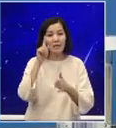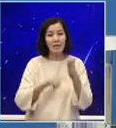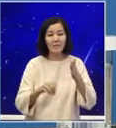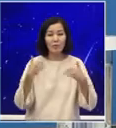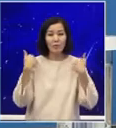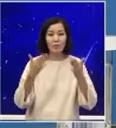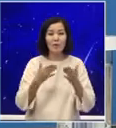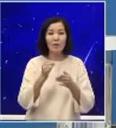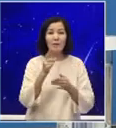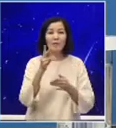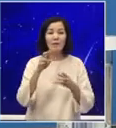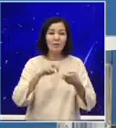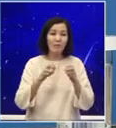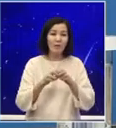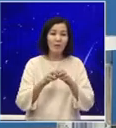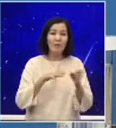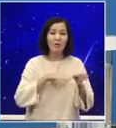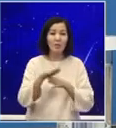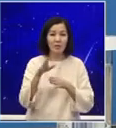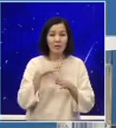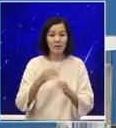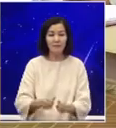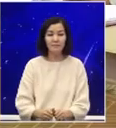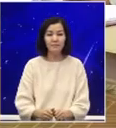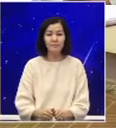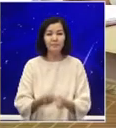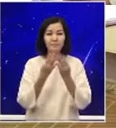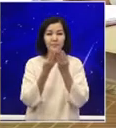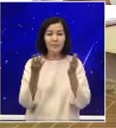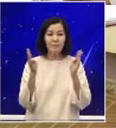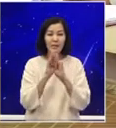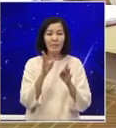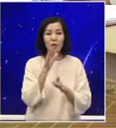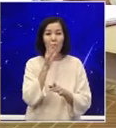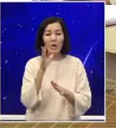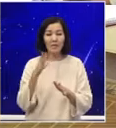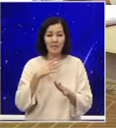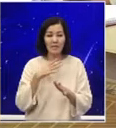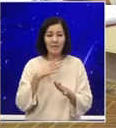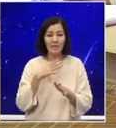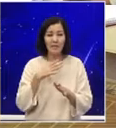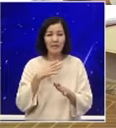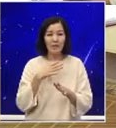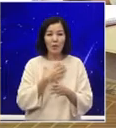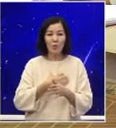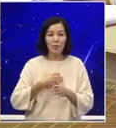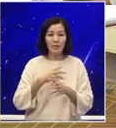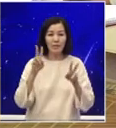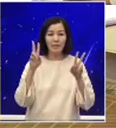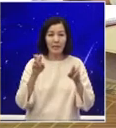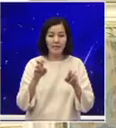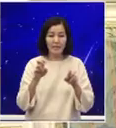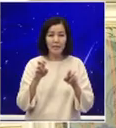бастамасымен бірнеше мәселе жүзеге асырылды. Пандемияға қарамастан кеңесте өзекті мәселелер тұрақты